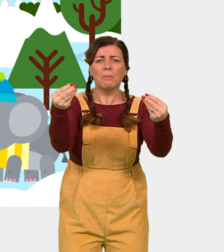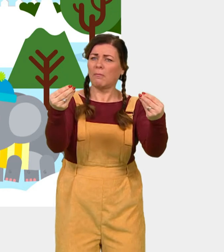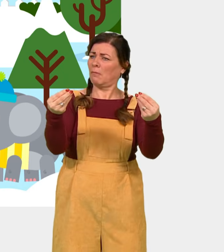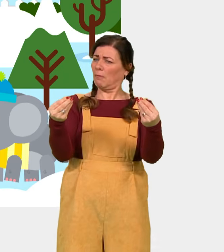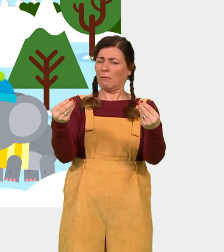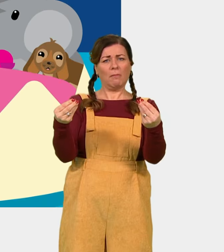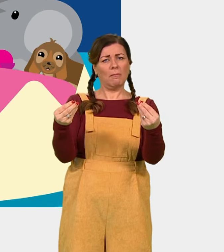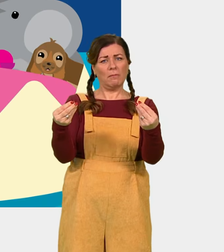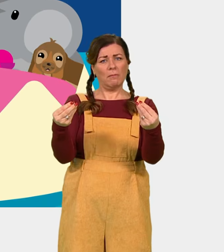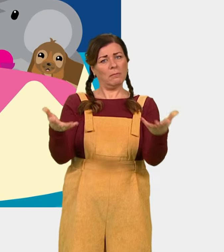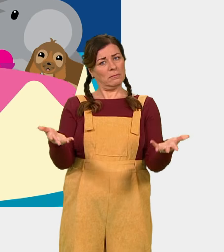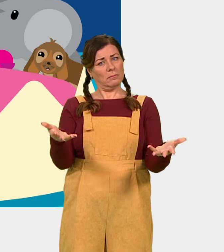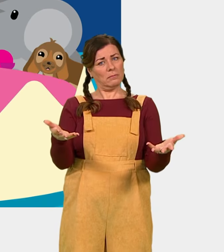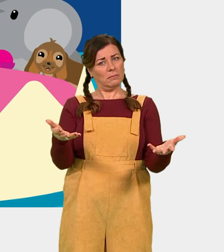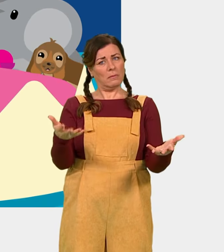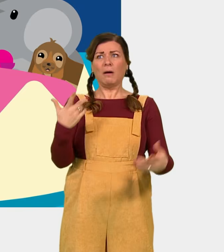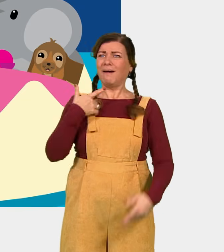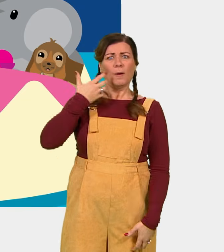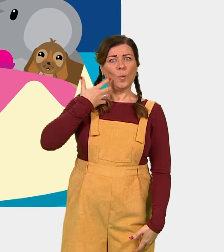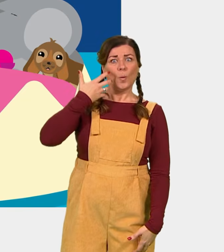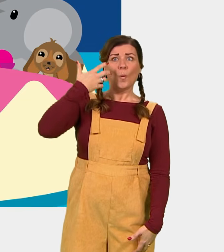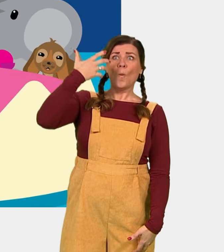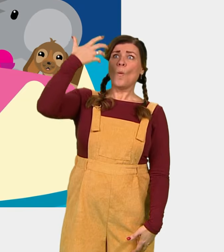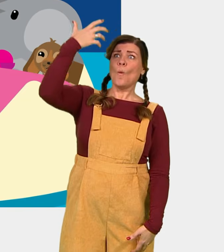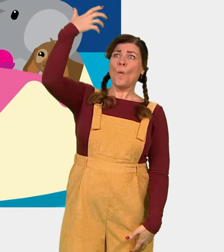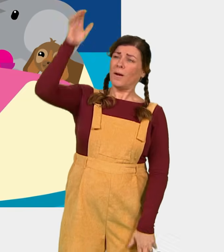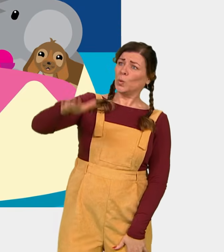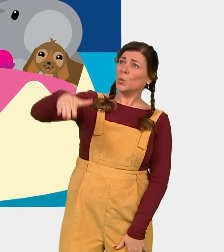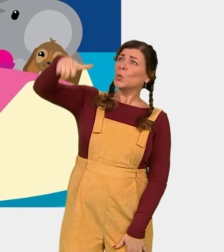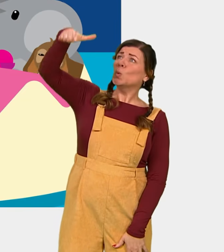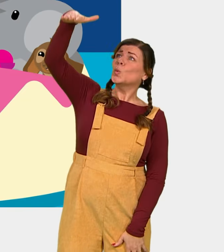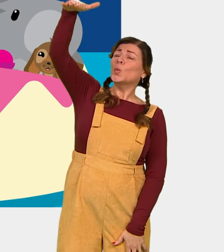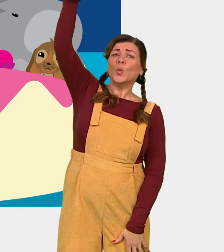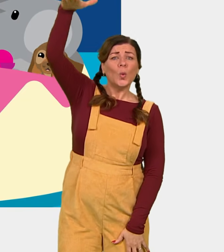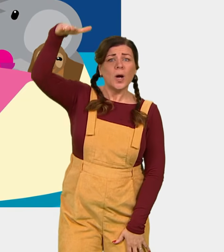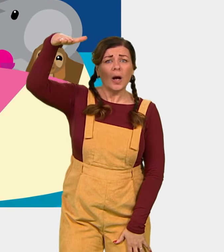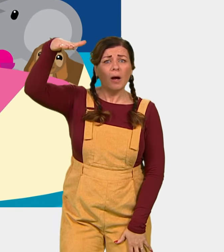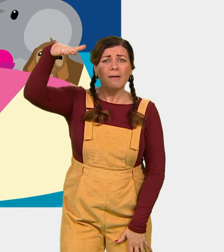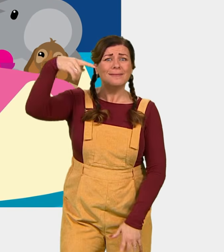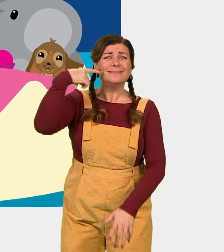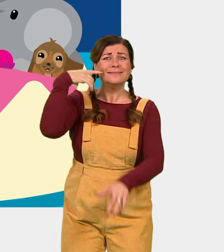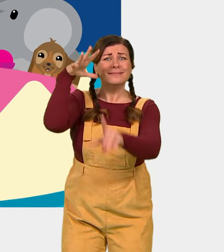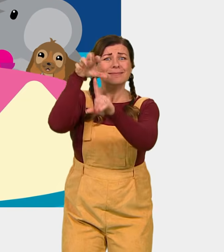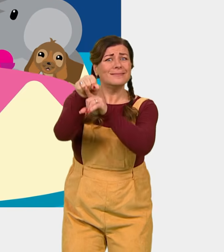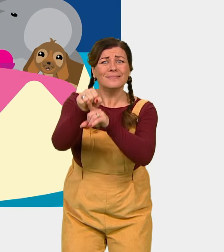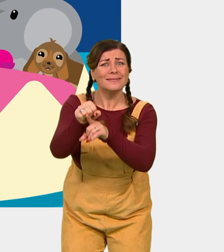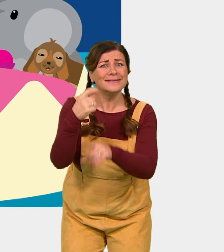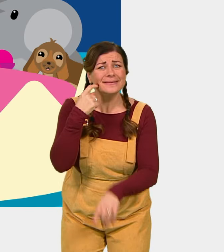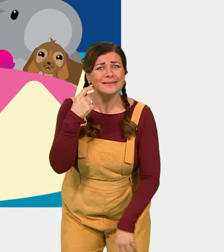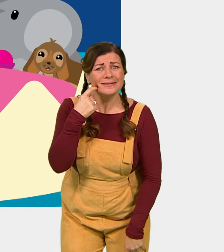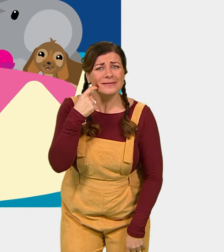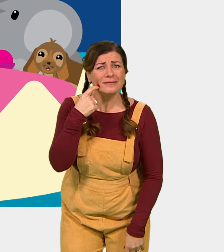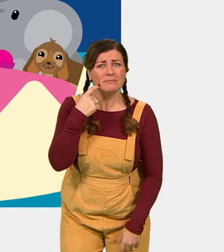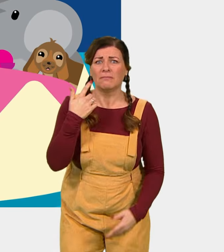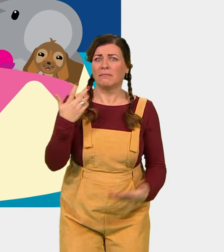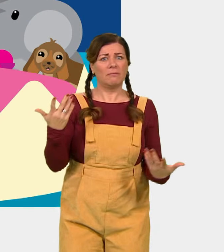unman. Gyda gwddw a choesau mor hir, mae jangle fer arfer yn rwydd iawn i'w gweld, ond doedd